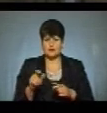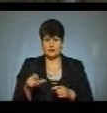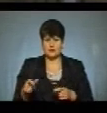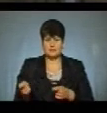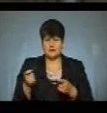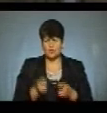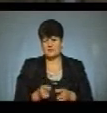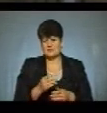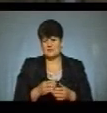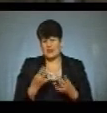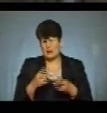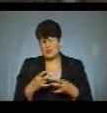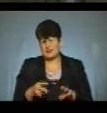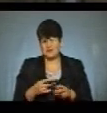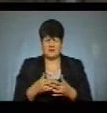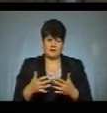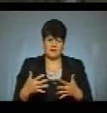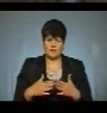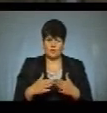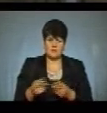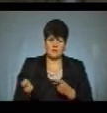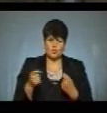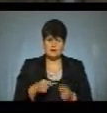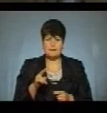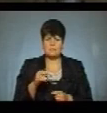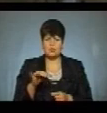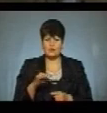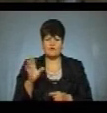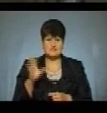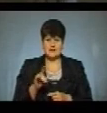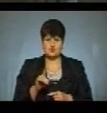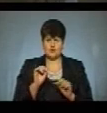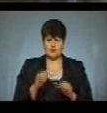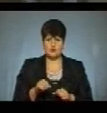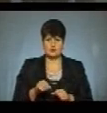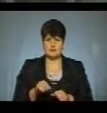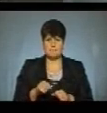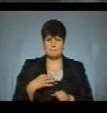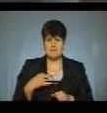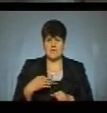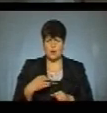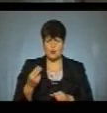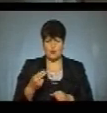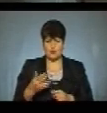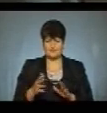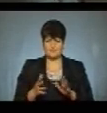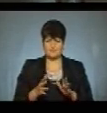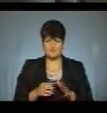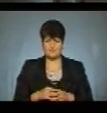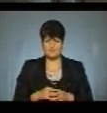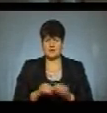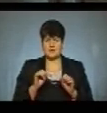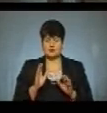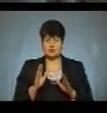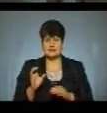списані речі, якісь непотрібні вдома, простині, підодіяльники. Усе, що може бути такого білого кольору, так більш-менш, може